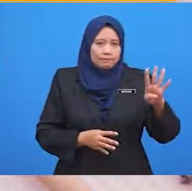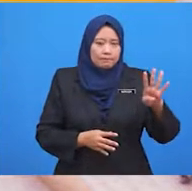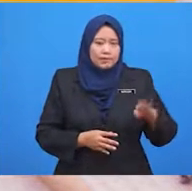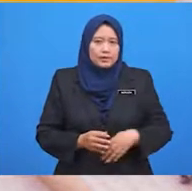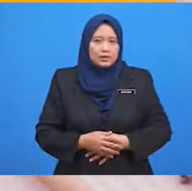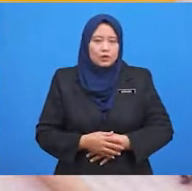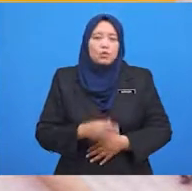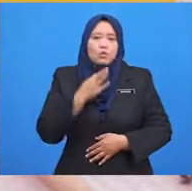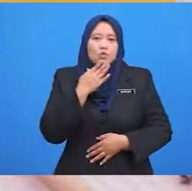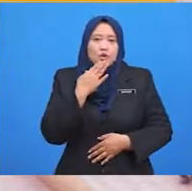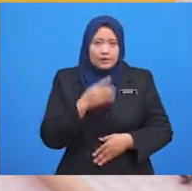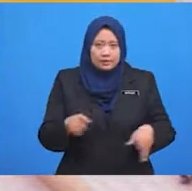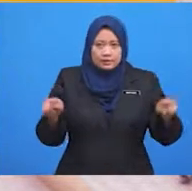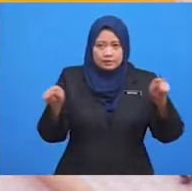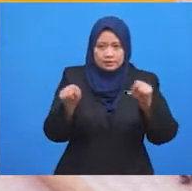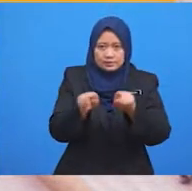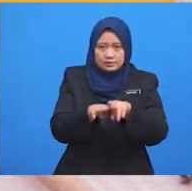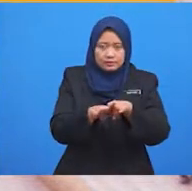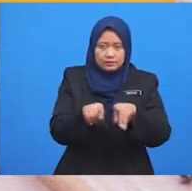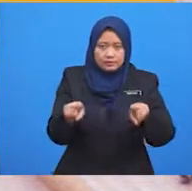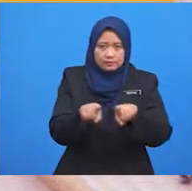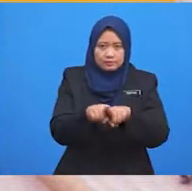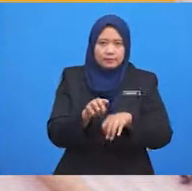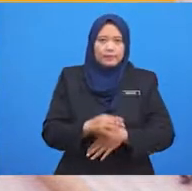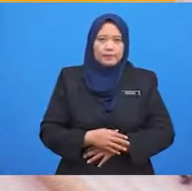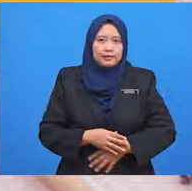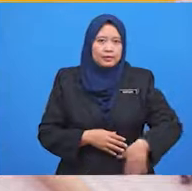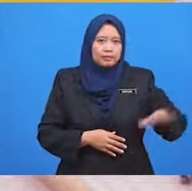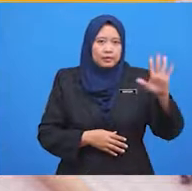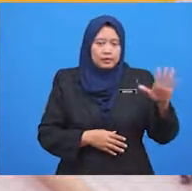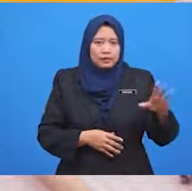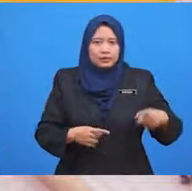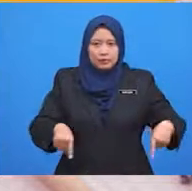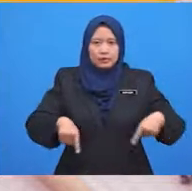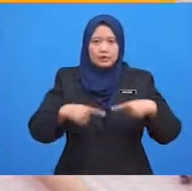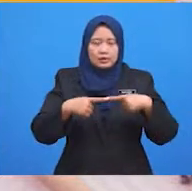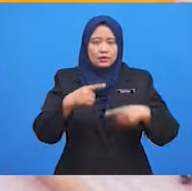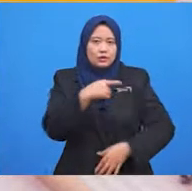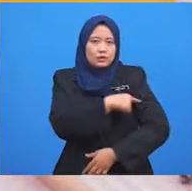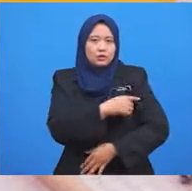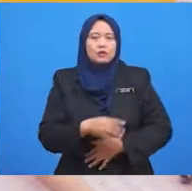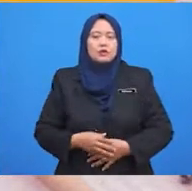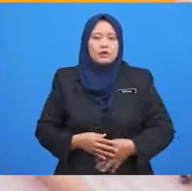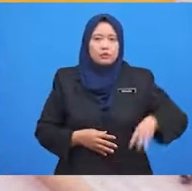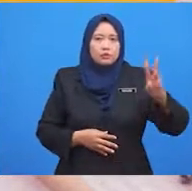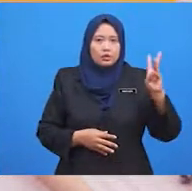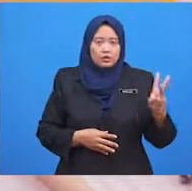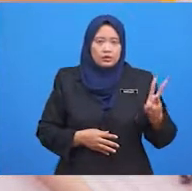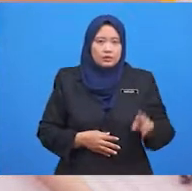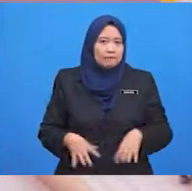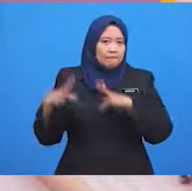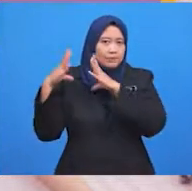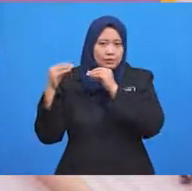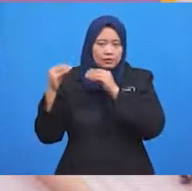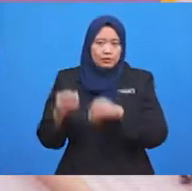dapat sekatakan warna dan tekstur kulit. Yang kelima, dapat menegangkan otot. Yang keenam, dapat